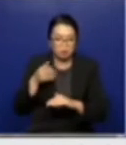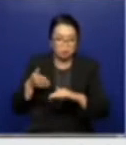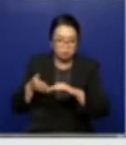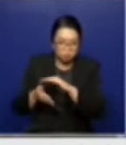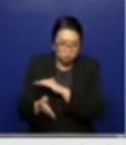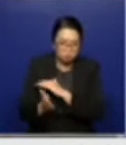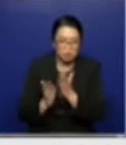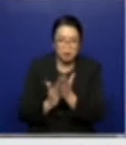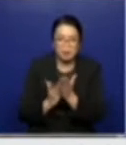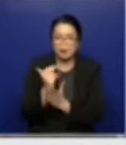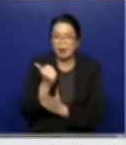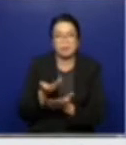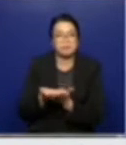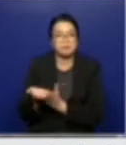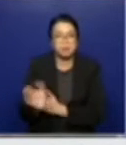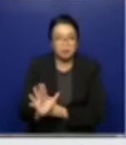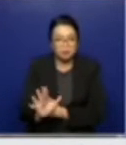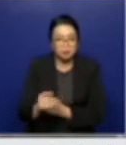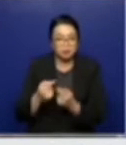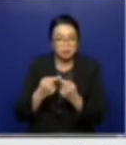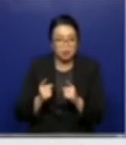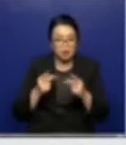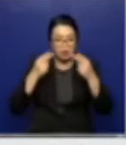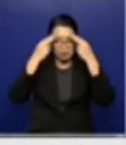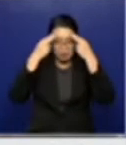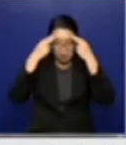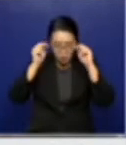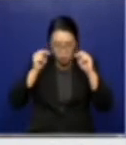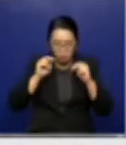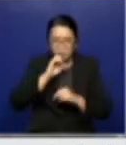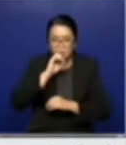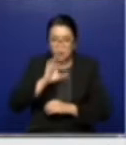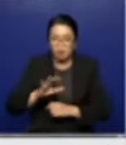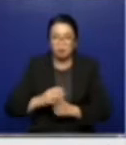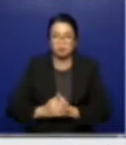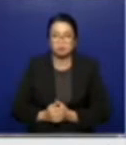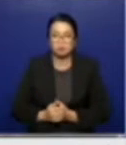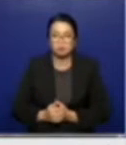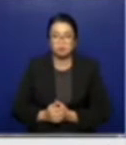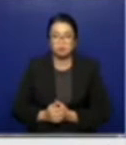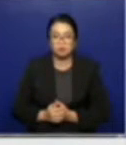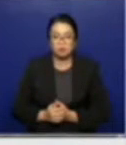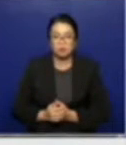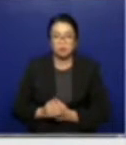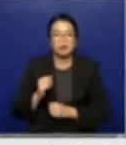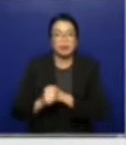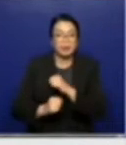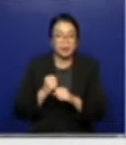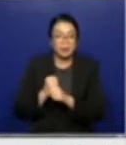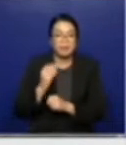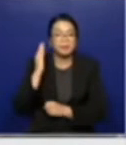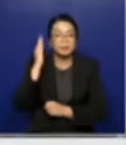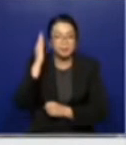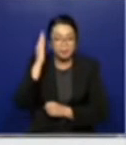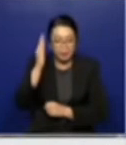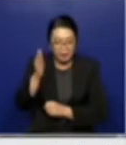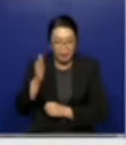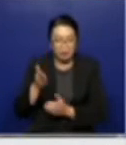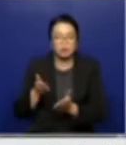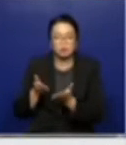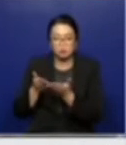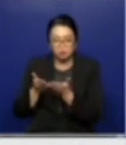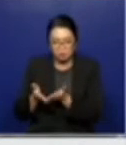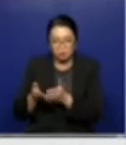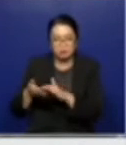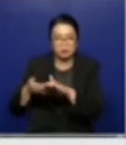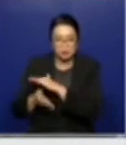เร็จแต่ท่านนายกรัฐมนตรีก็ยังทิ้งท้ายว่าก็คงจะซื้อในปีหน้าต่อไปท่านประธาน